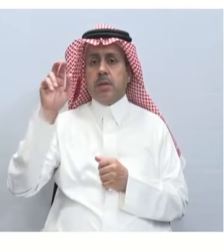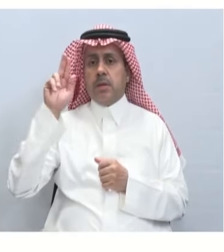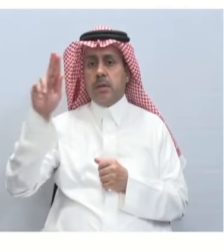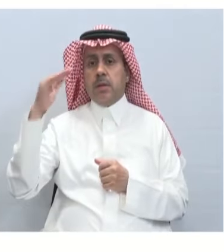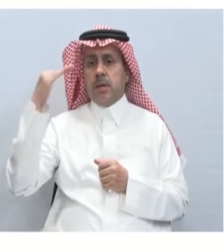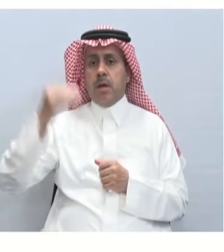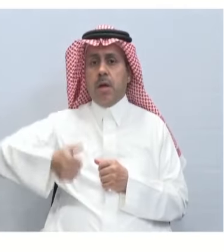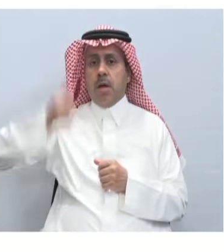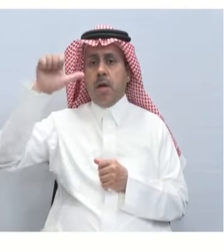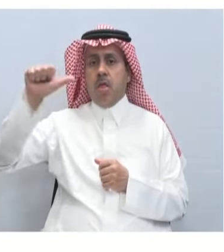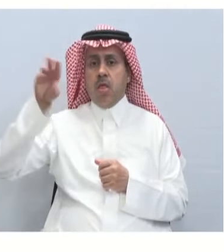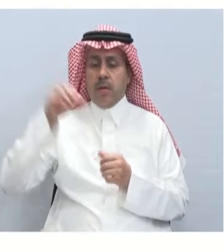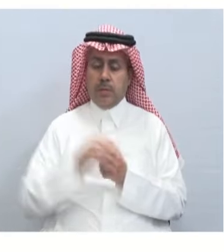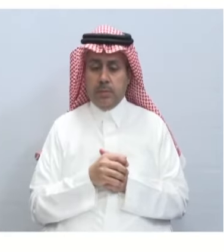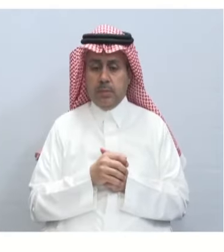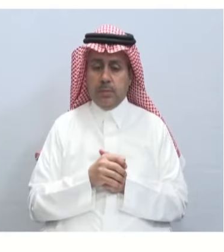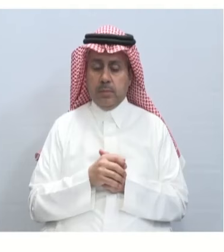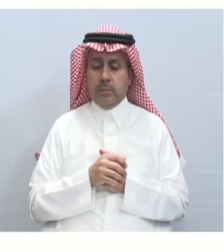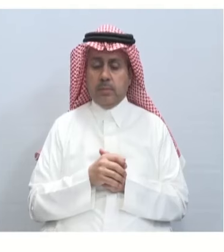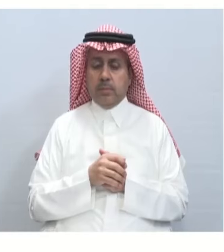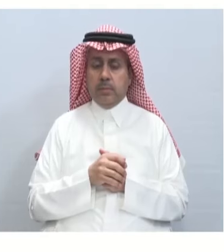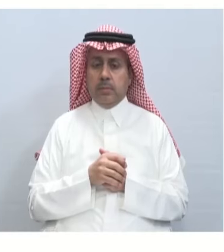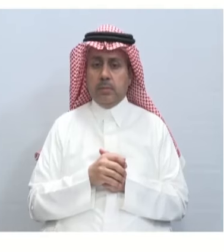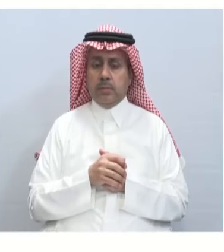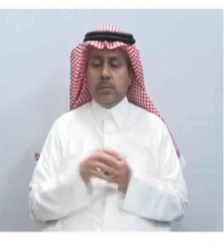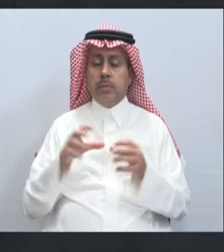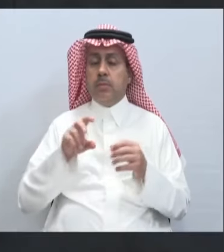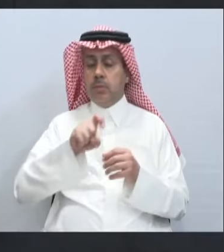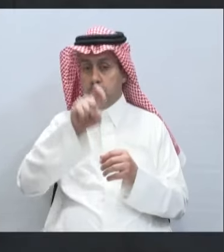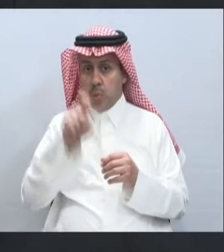بالاستحاضه طيب من يعرف لنا